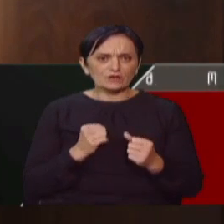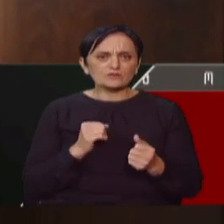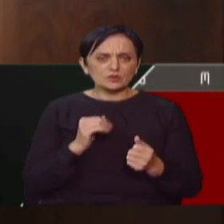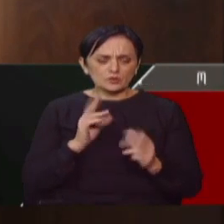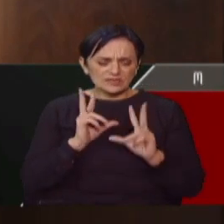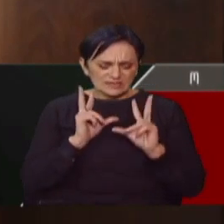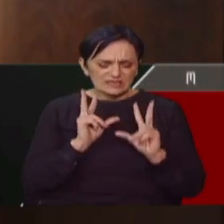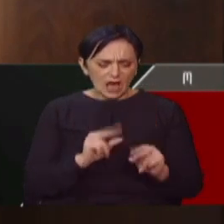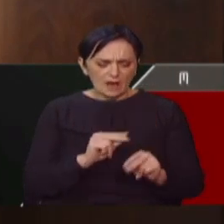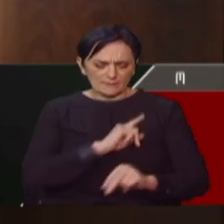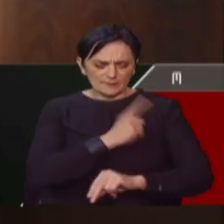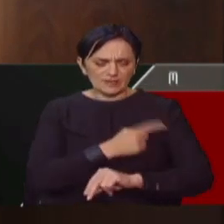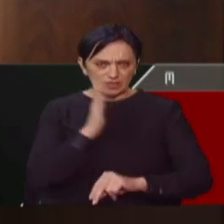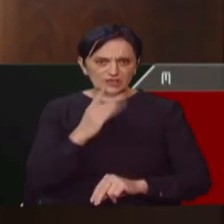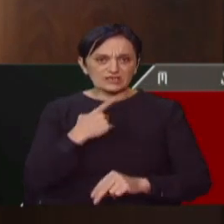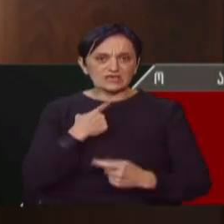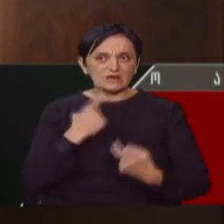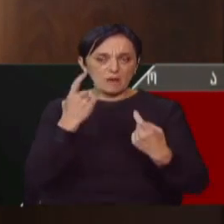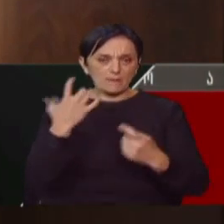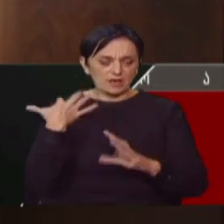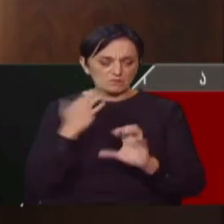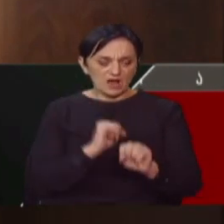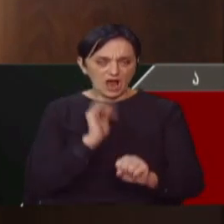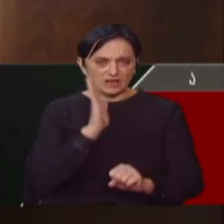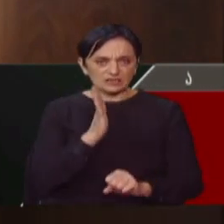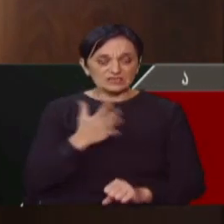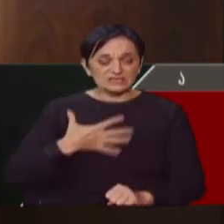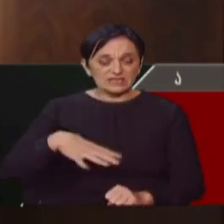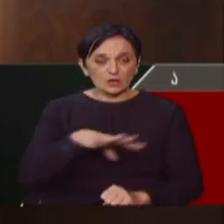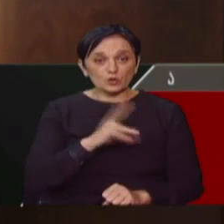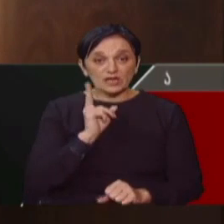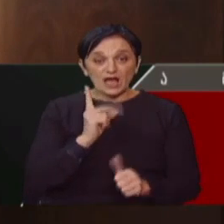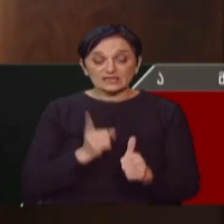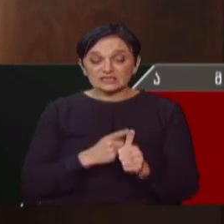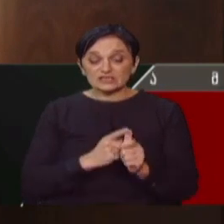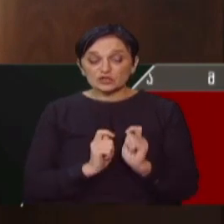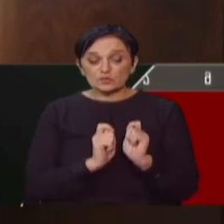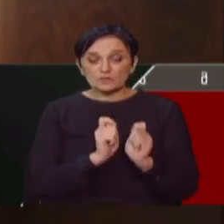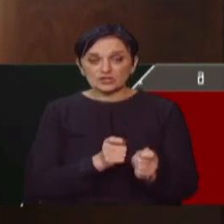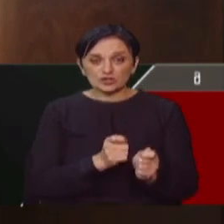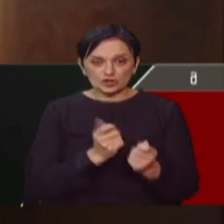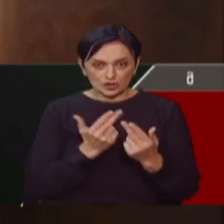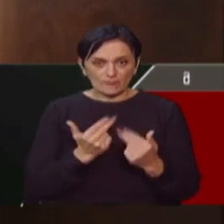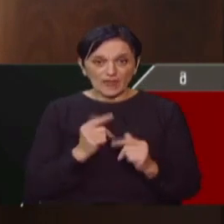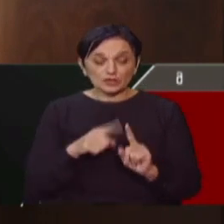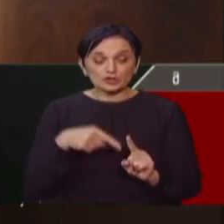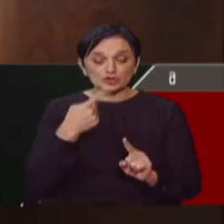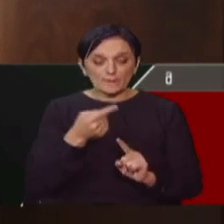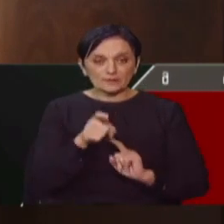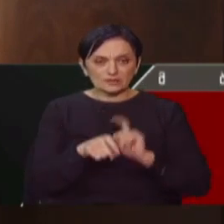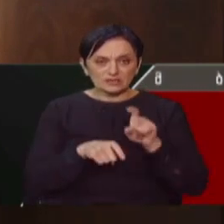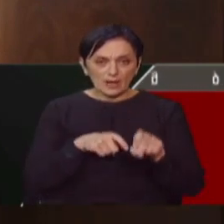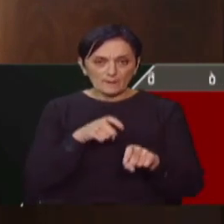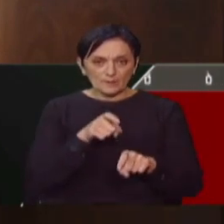დაპირება იმისა, რომ ისინი იქნებიან ხმამაღალი მხარდამჭერები საქართველოსთვის კანდიდატის სტატუსის მინიჭების და შემდგომი